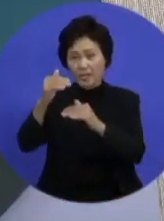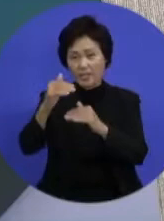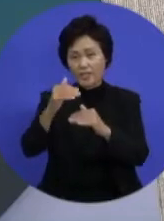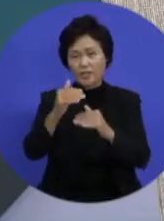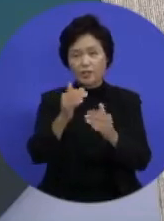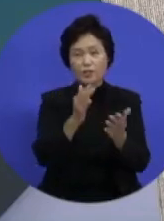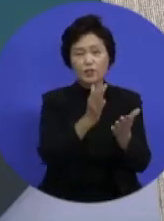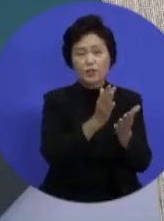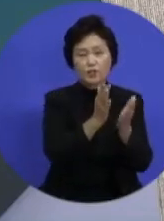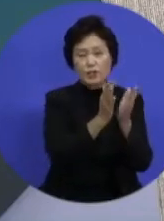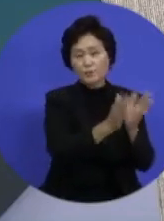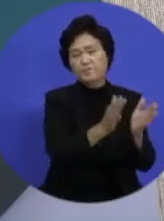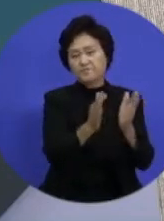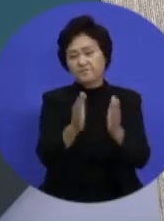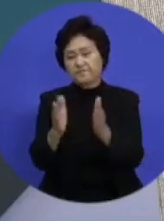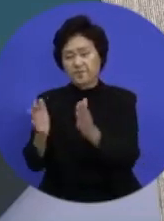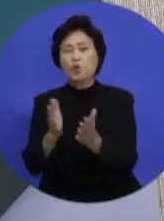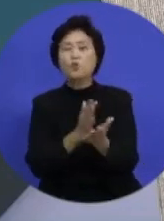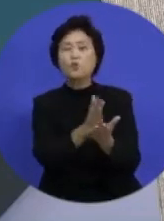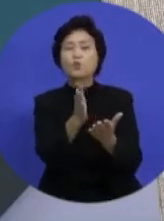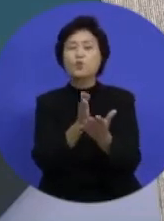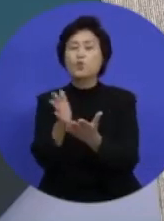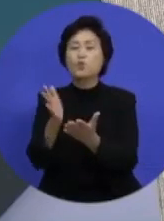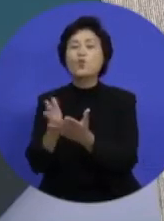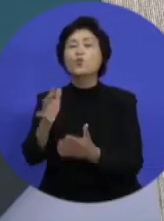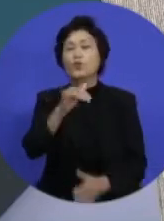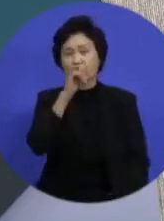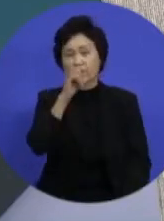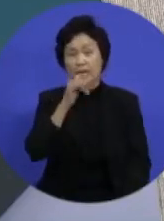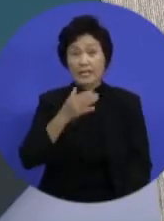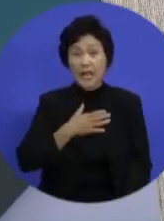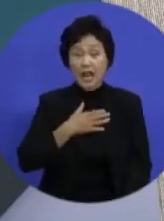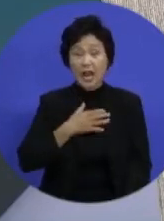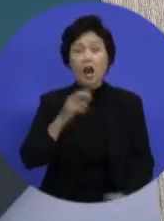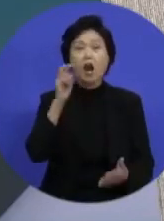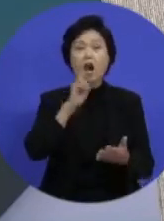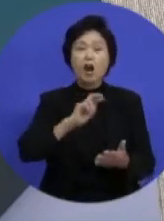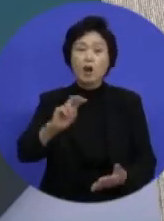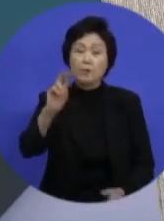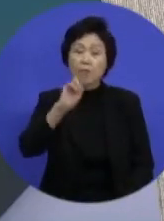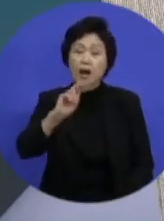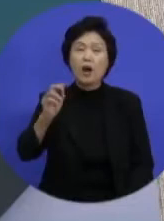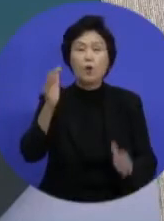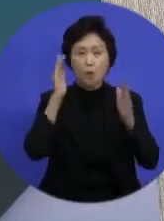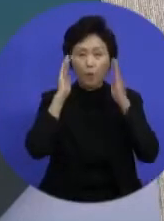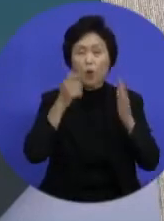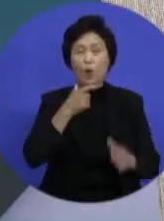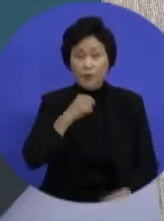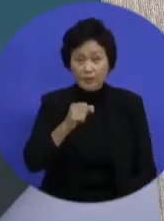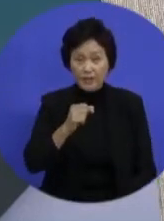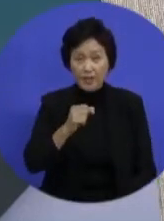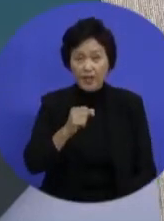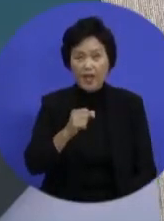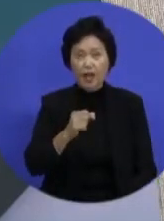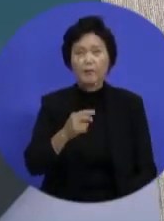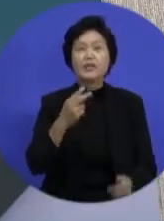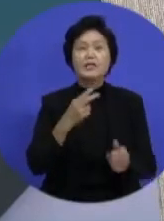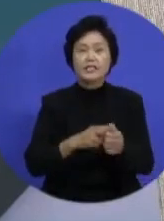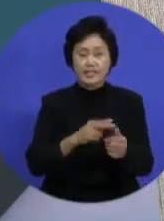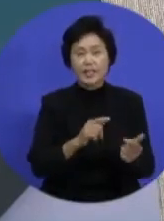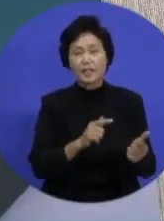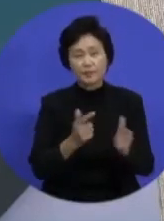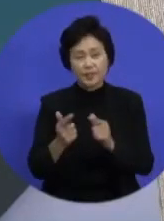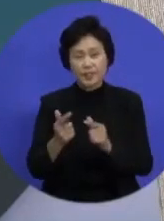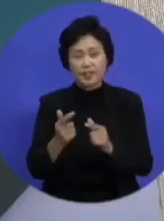있어서 내가 만약에 음악 쪽으로 공부를 하겠다 그러면 그런 환경이 열리고 교수님들이 이제 그 요일별로